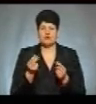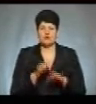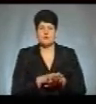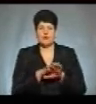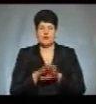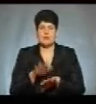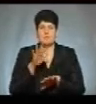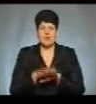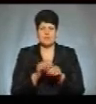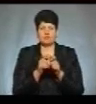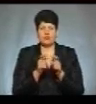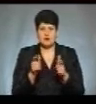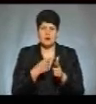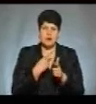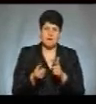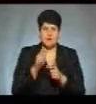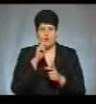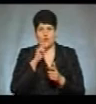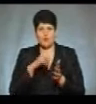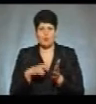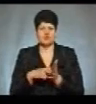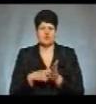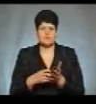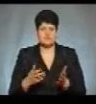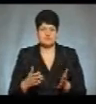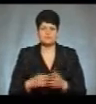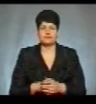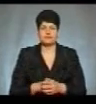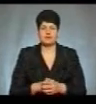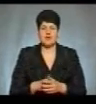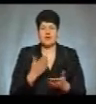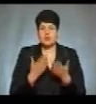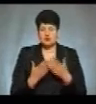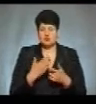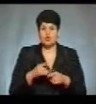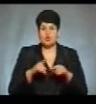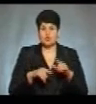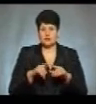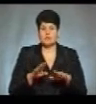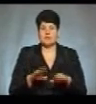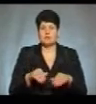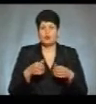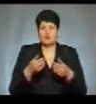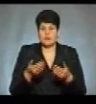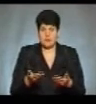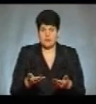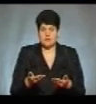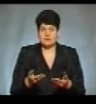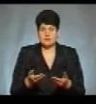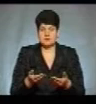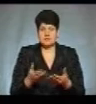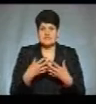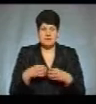на банківську картку або через Укрпошту. Якщо родина подає, багатодітна сім'я з тими